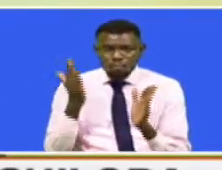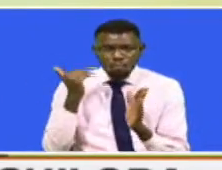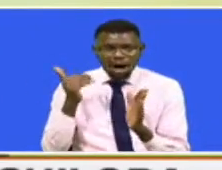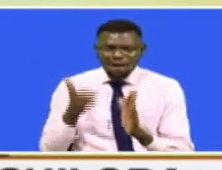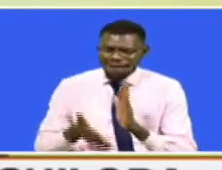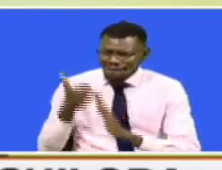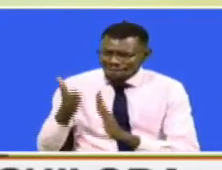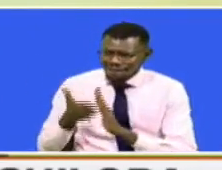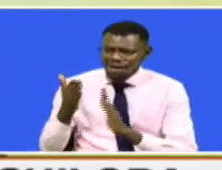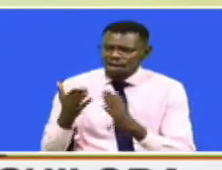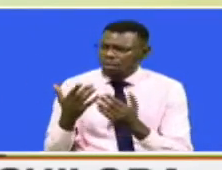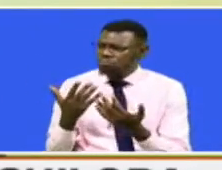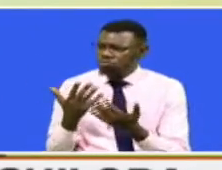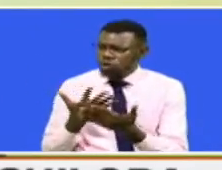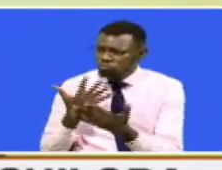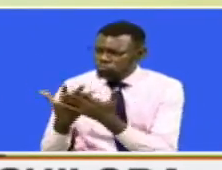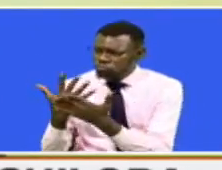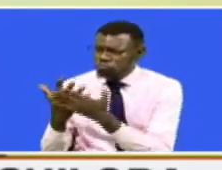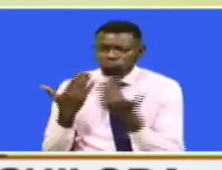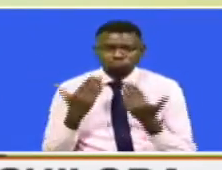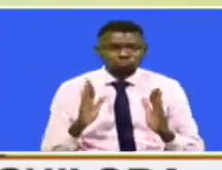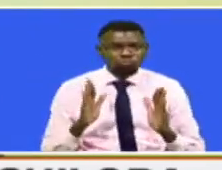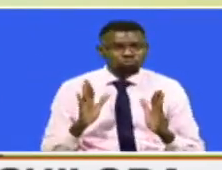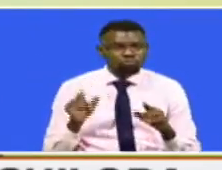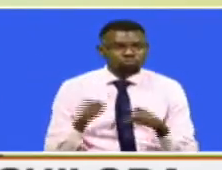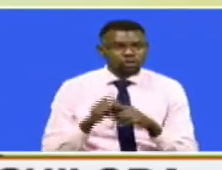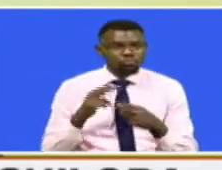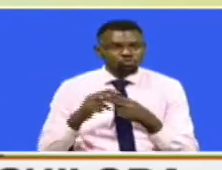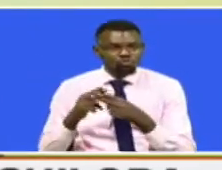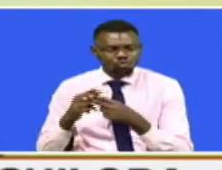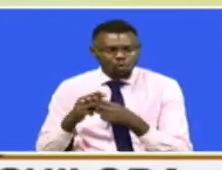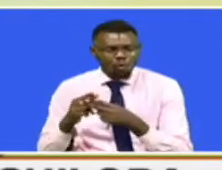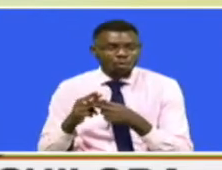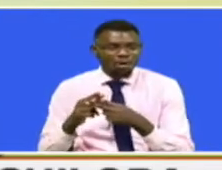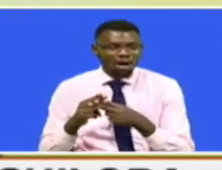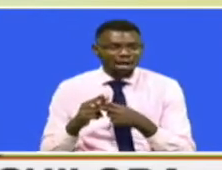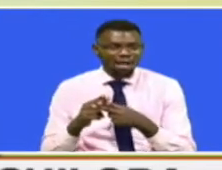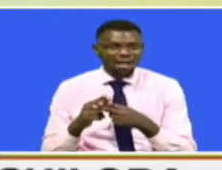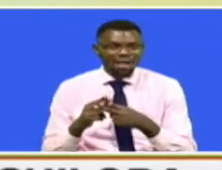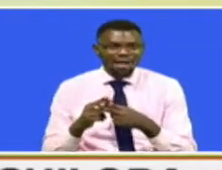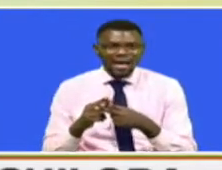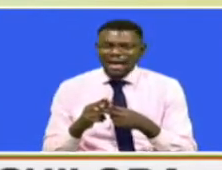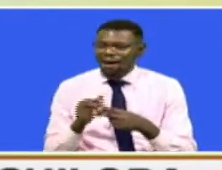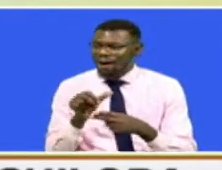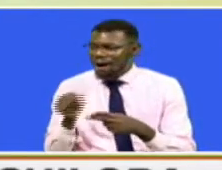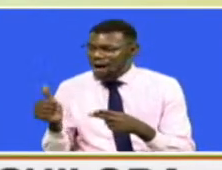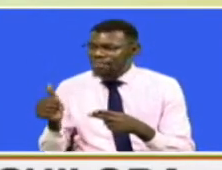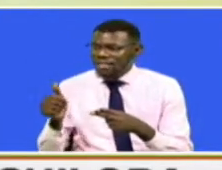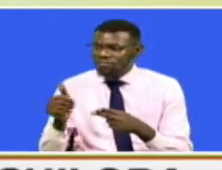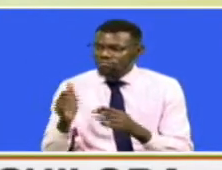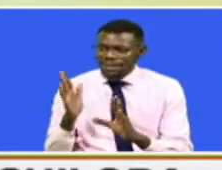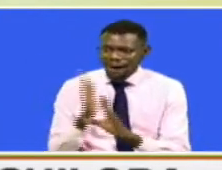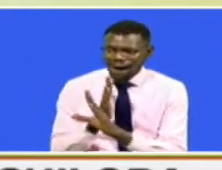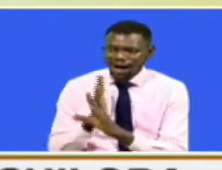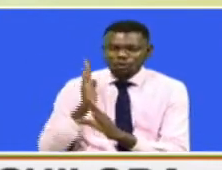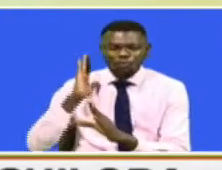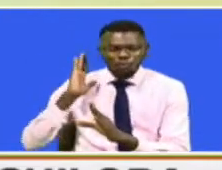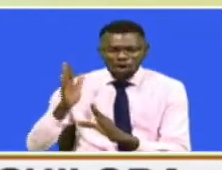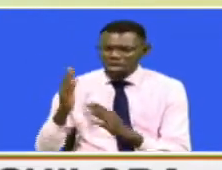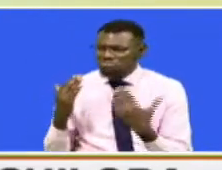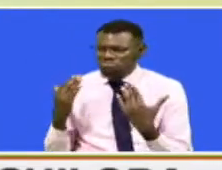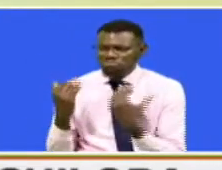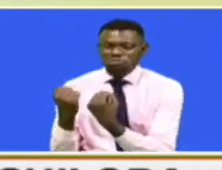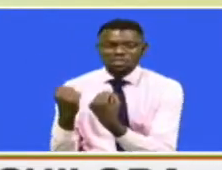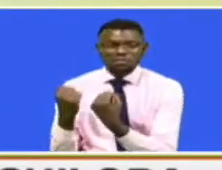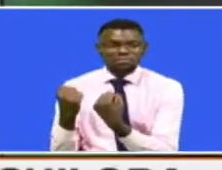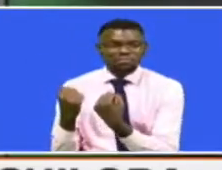we have done some arrest and very soon we will be able to net those others and probably